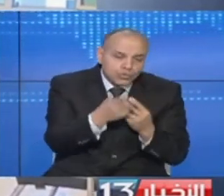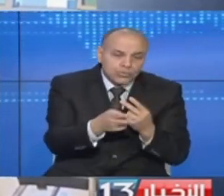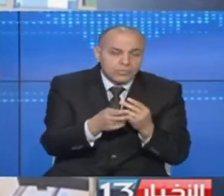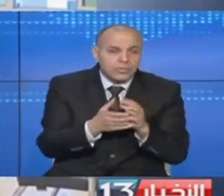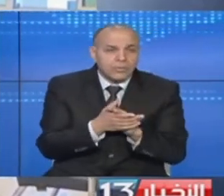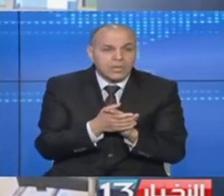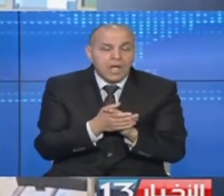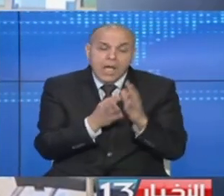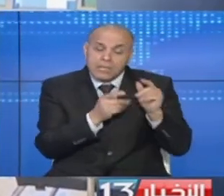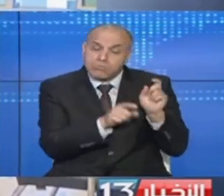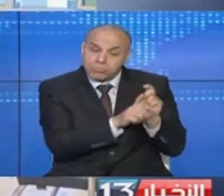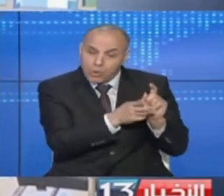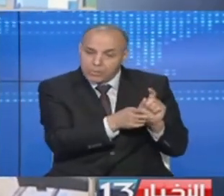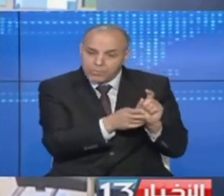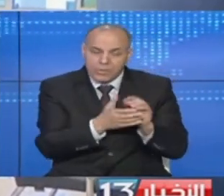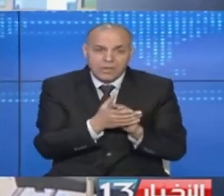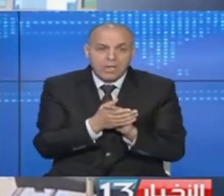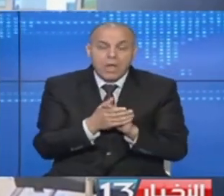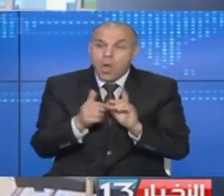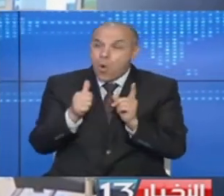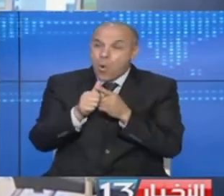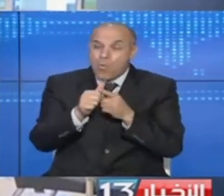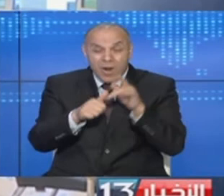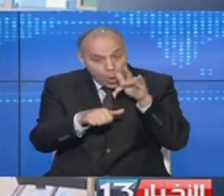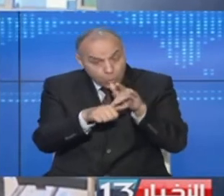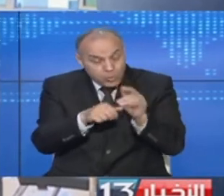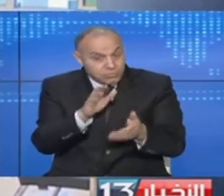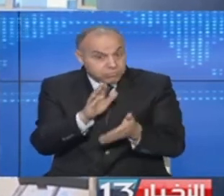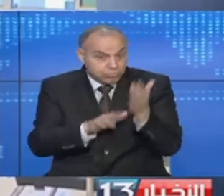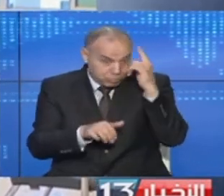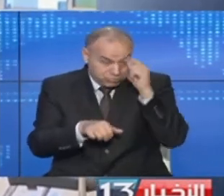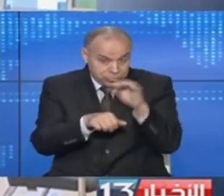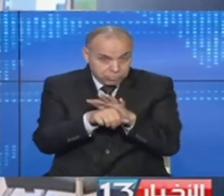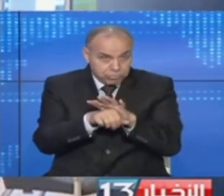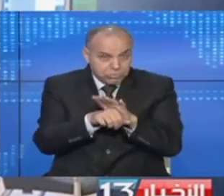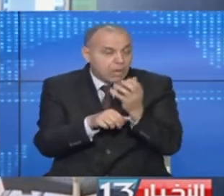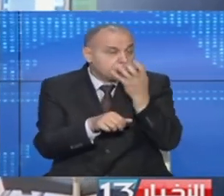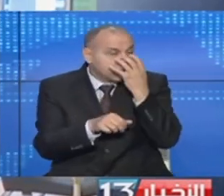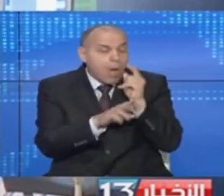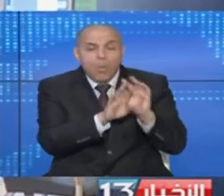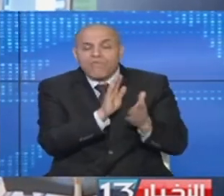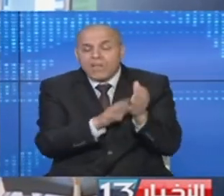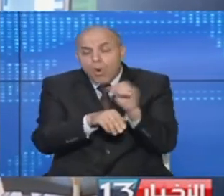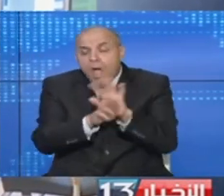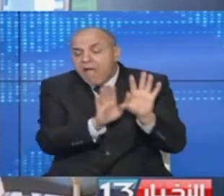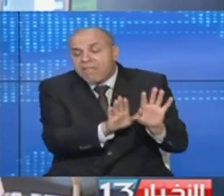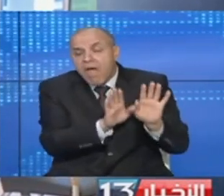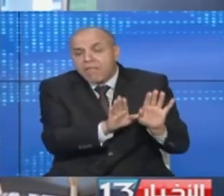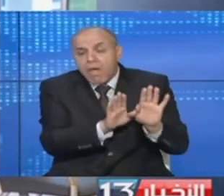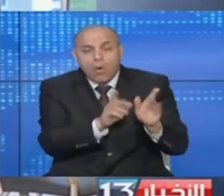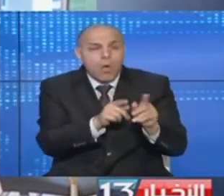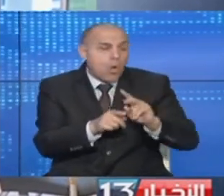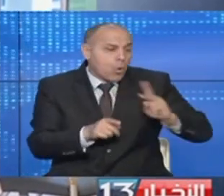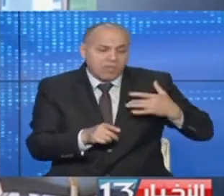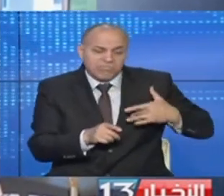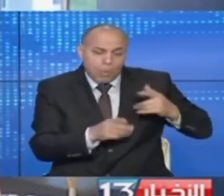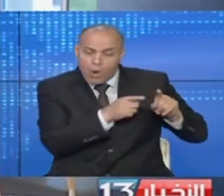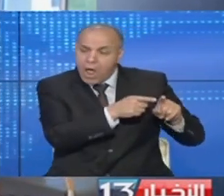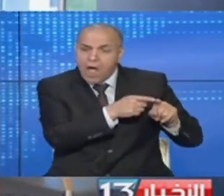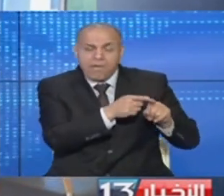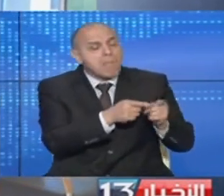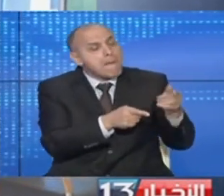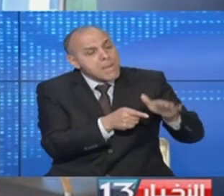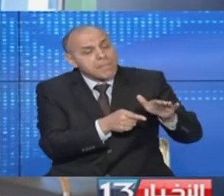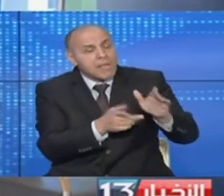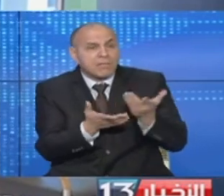زاد نقراو ونحسبهم. في الموجه الاولى تتفكروا ما تلهينا كان بالكوفيد، فهمت؟ وما والاخرين حتى الاخرين فما